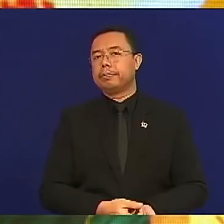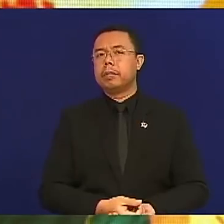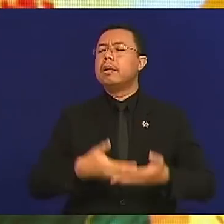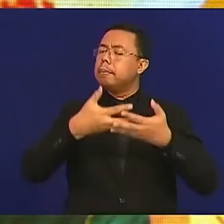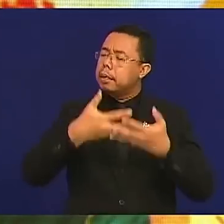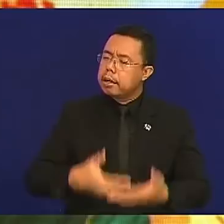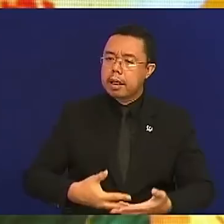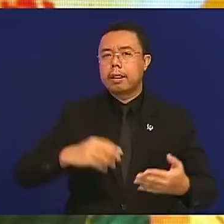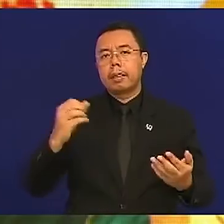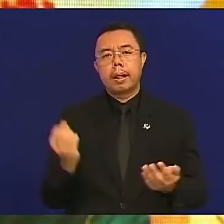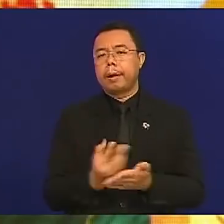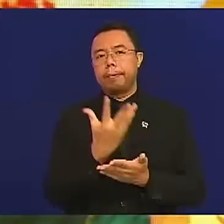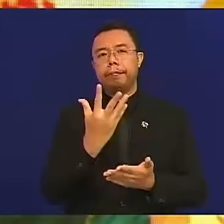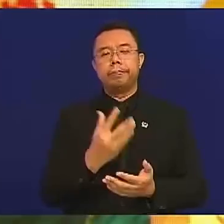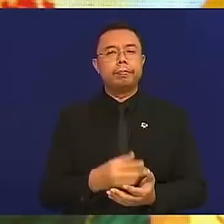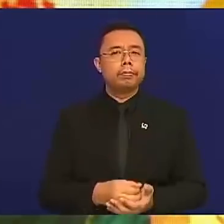Tragis.